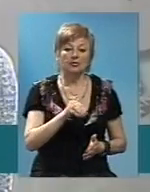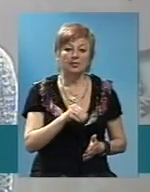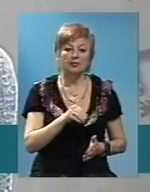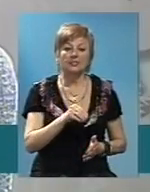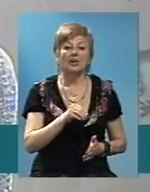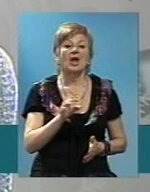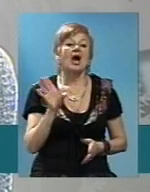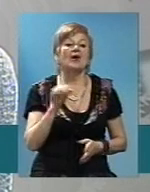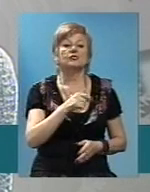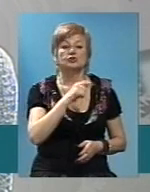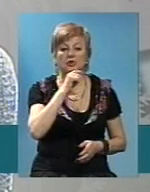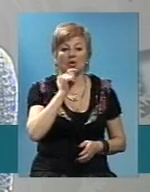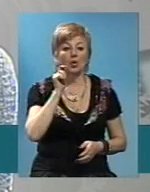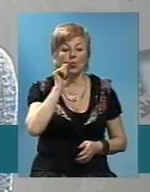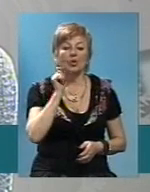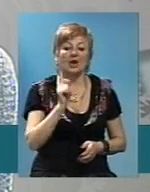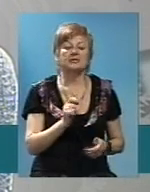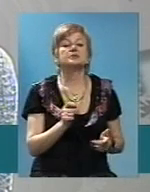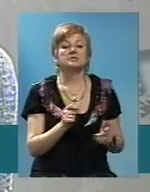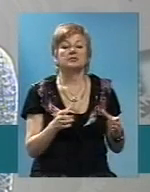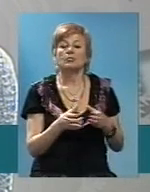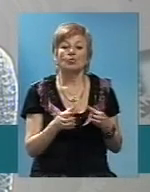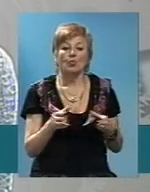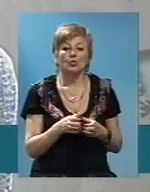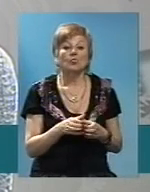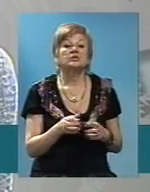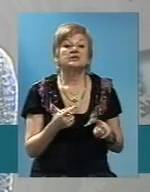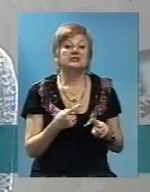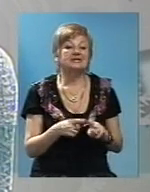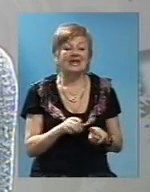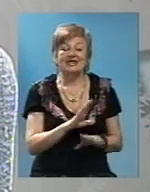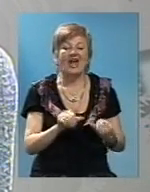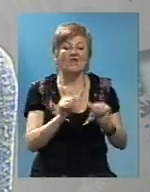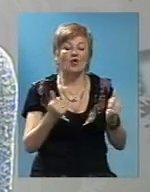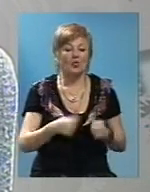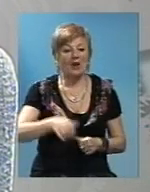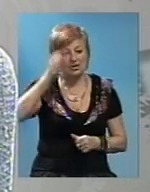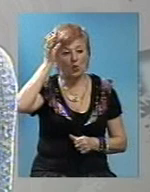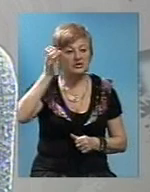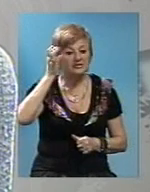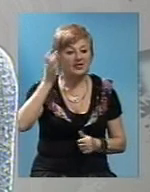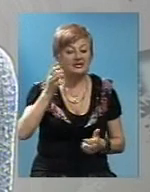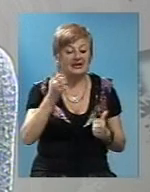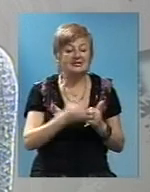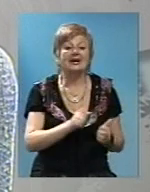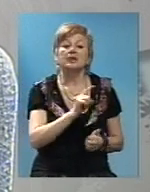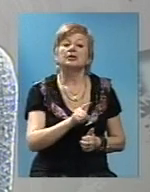на всеукраїнському порталі з підготовки до ЗНО викладені цілі неформальної освіти. І серед